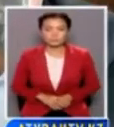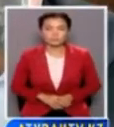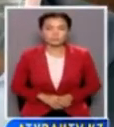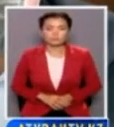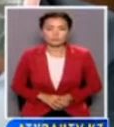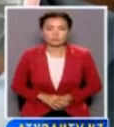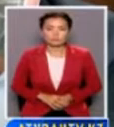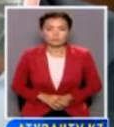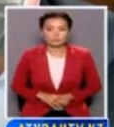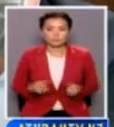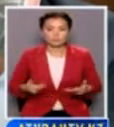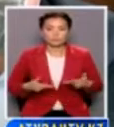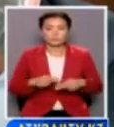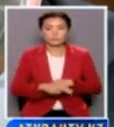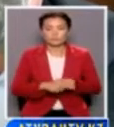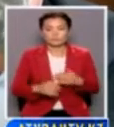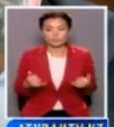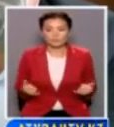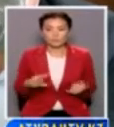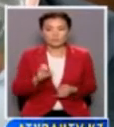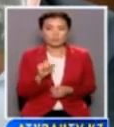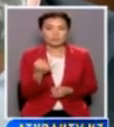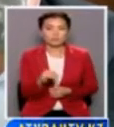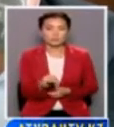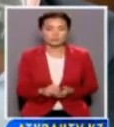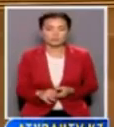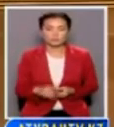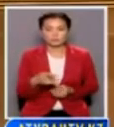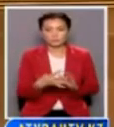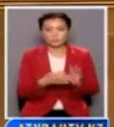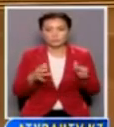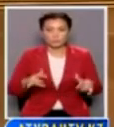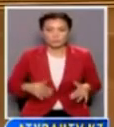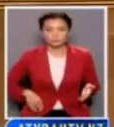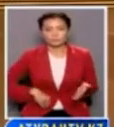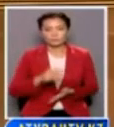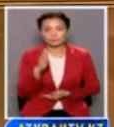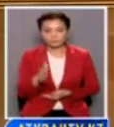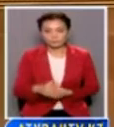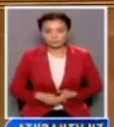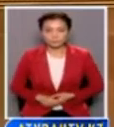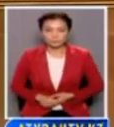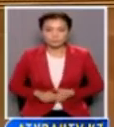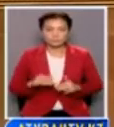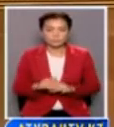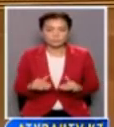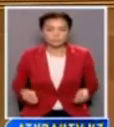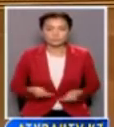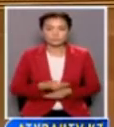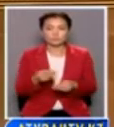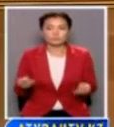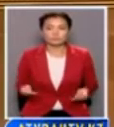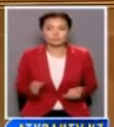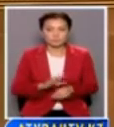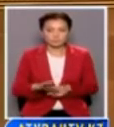қашықтау оқытатын боласын. Мамыр айында 1400 компьютер біз алдық. Мектеп оқушыларға